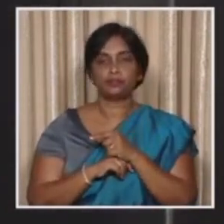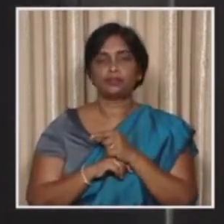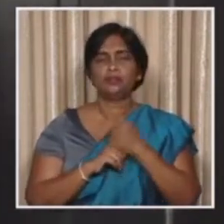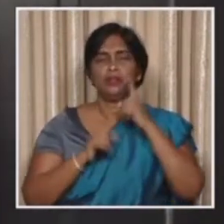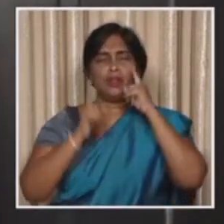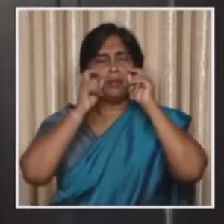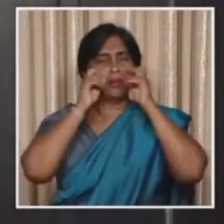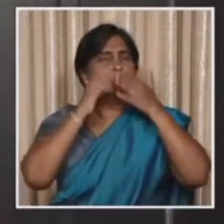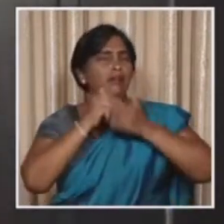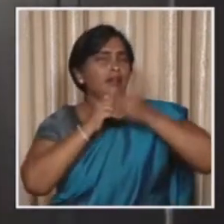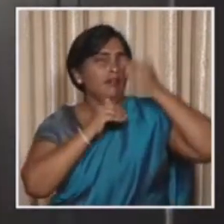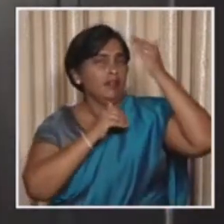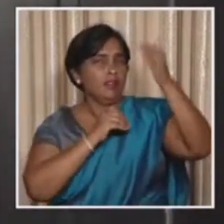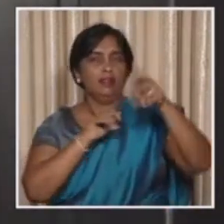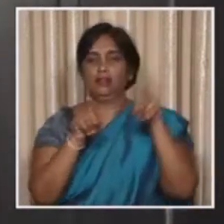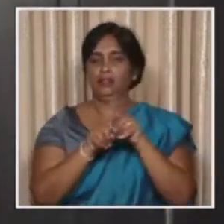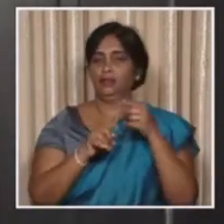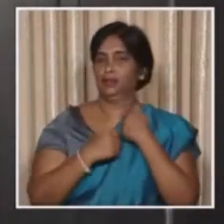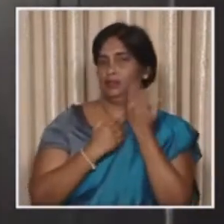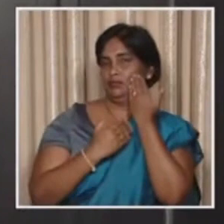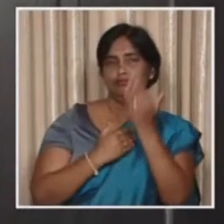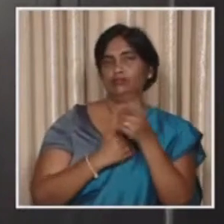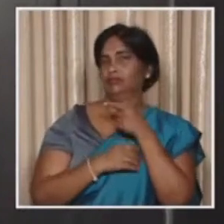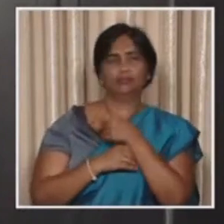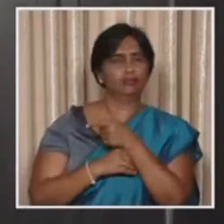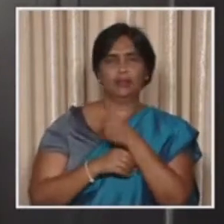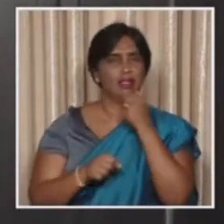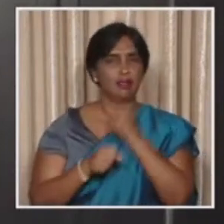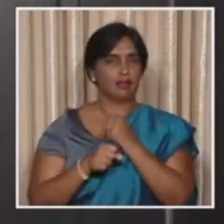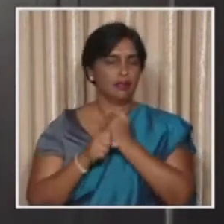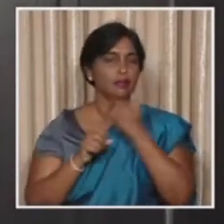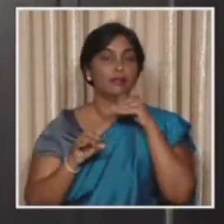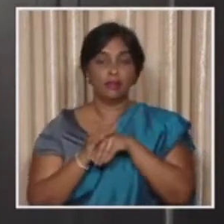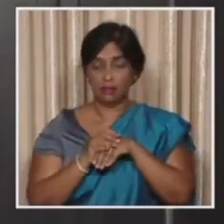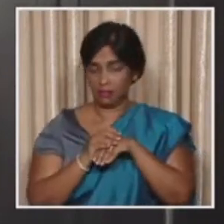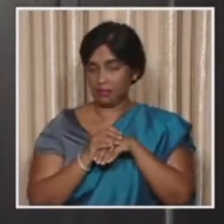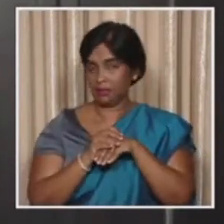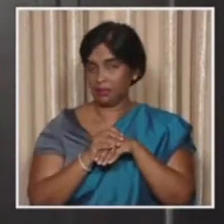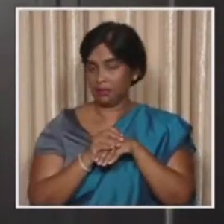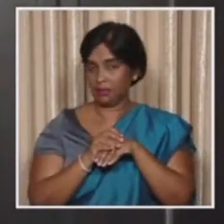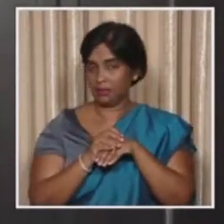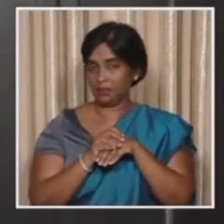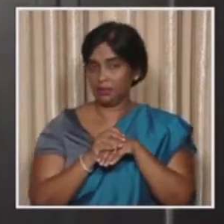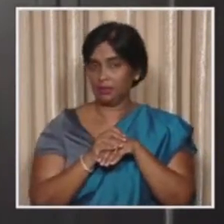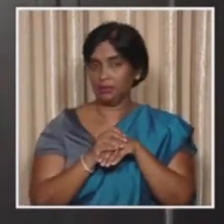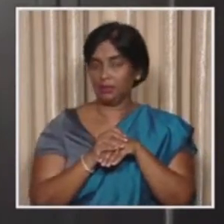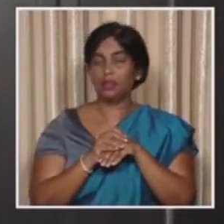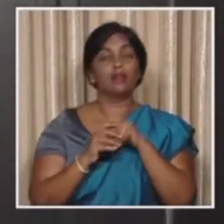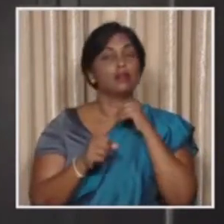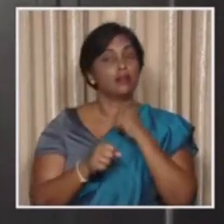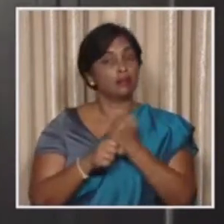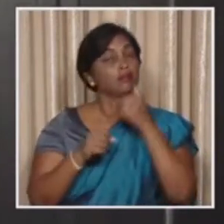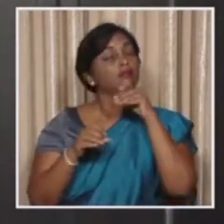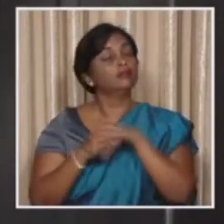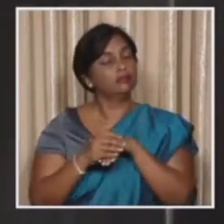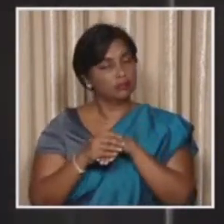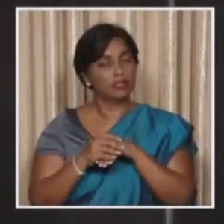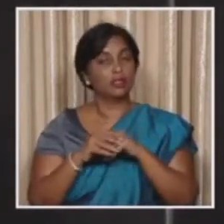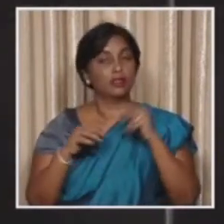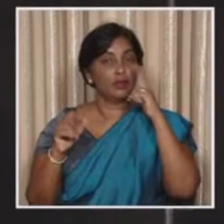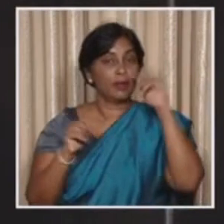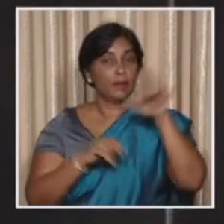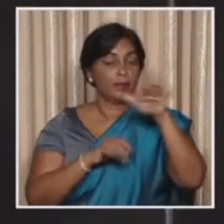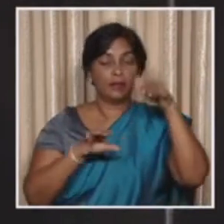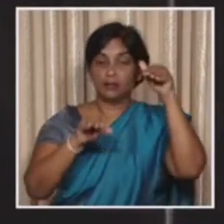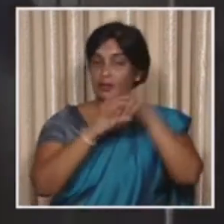இருக்கின்றது. இது அரசாங்கத்தை பிரதிநிதித்துவம் செய்கின்ற அந்த அரசாங்கத்தில் இருக்கக்கூடிய மலையக சார்ந்த